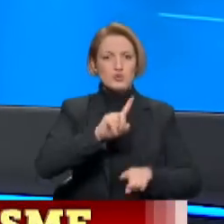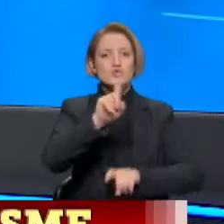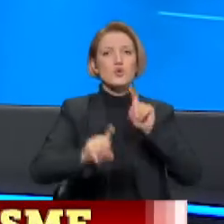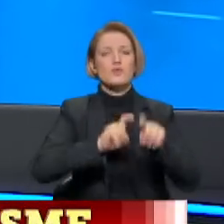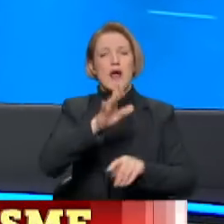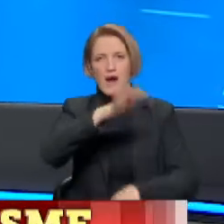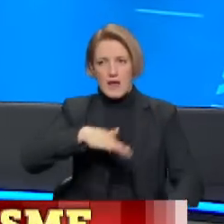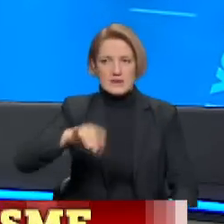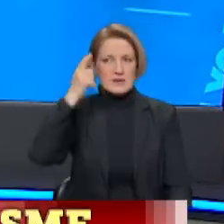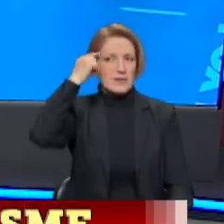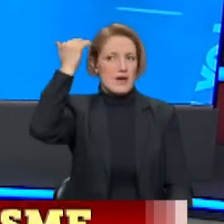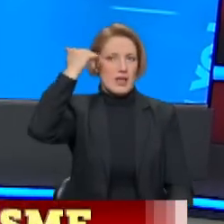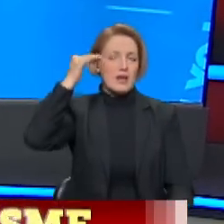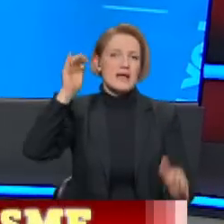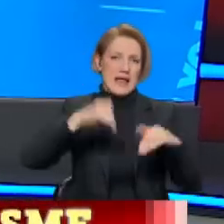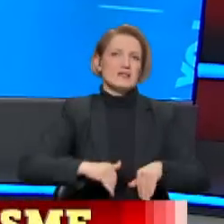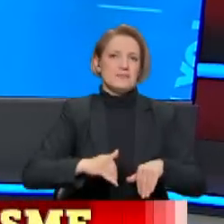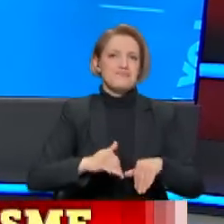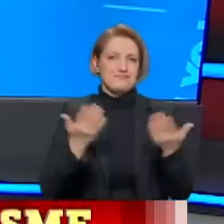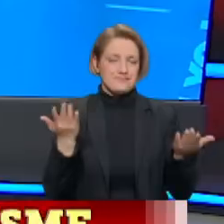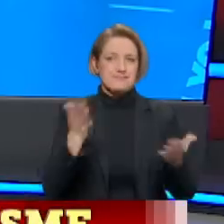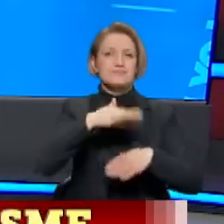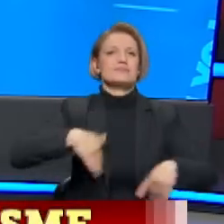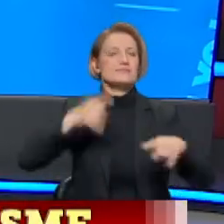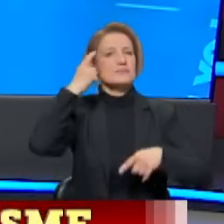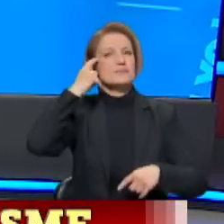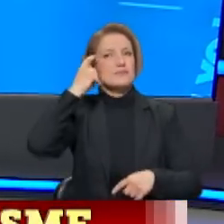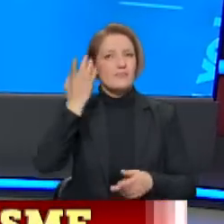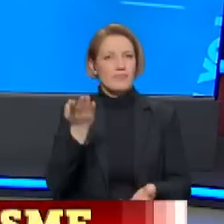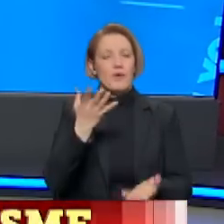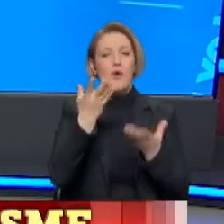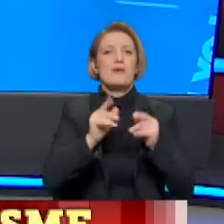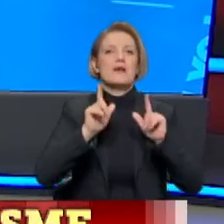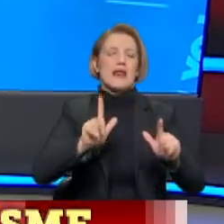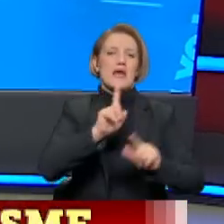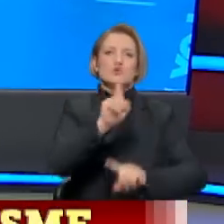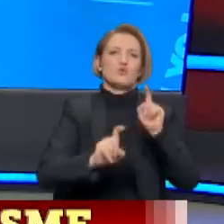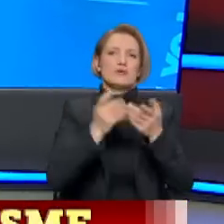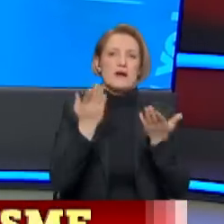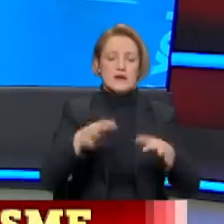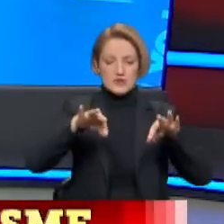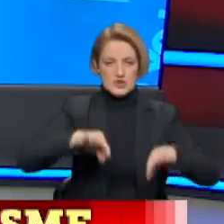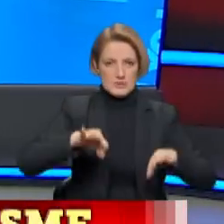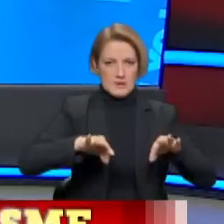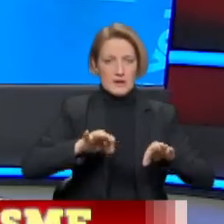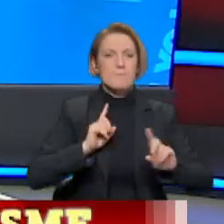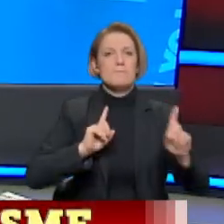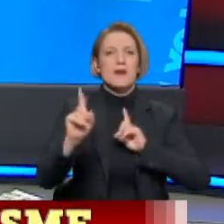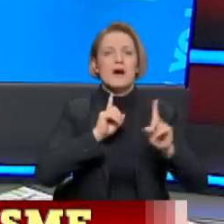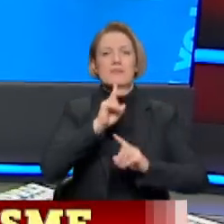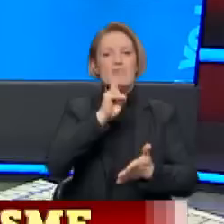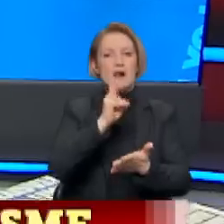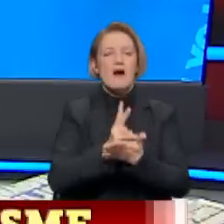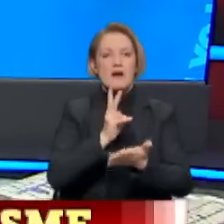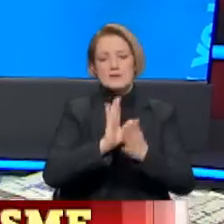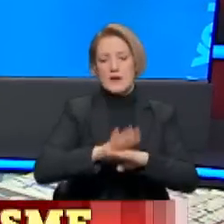sorular herkesin aklına geldi ya da herkesin aklında olması gereken sorular. Şimdi mahkemenin